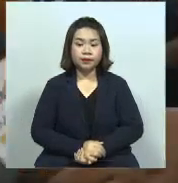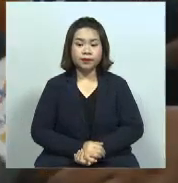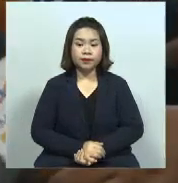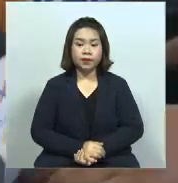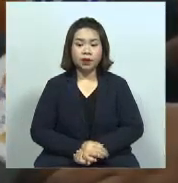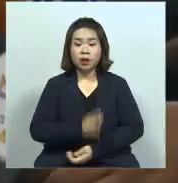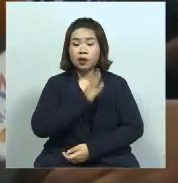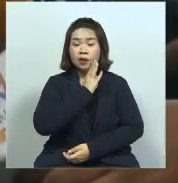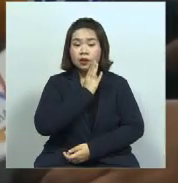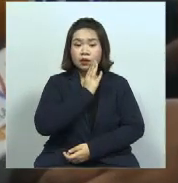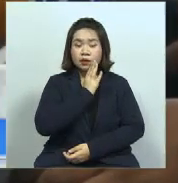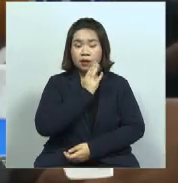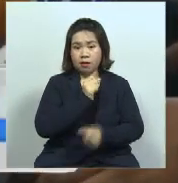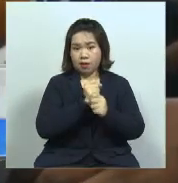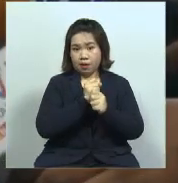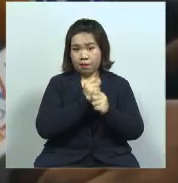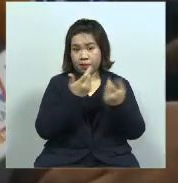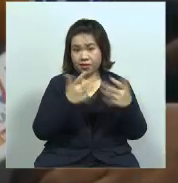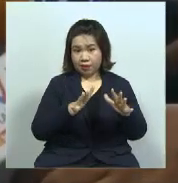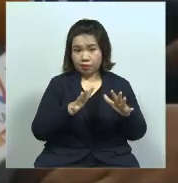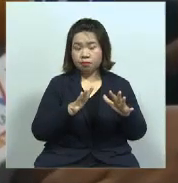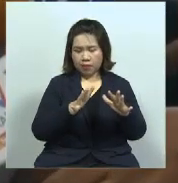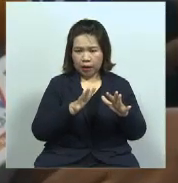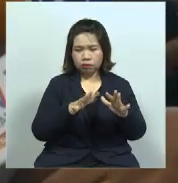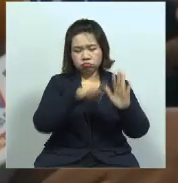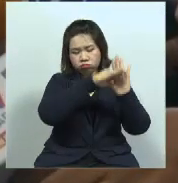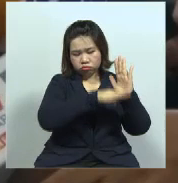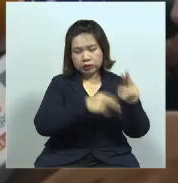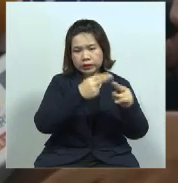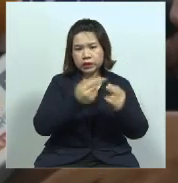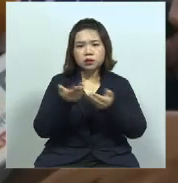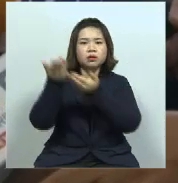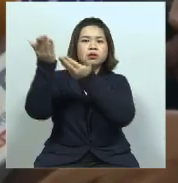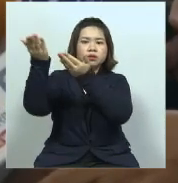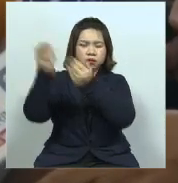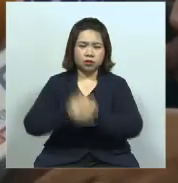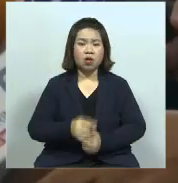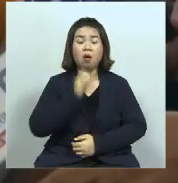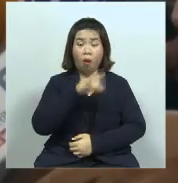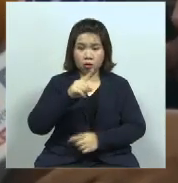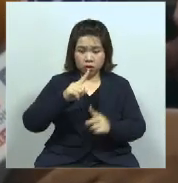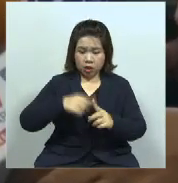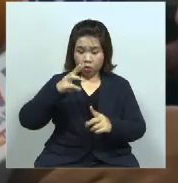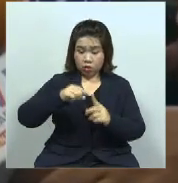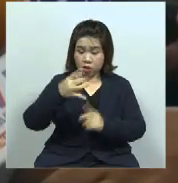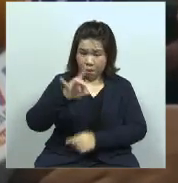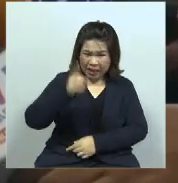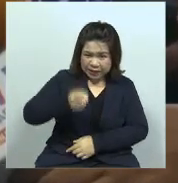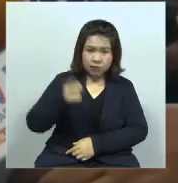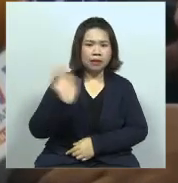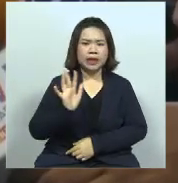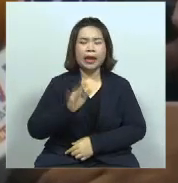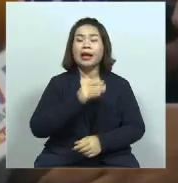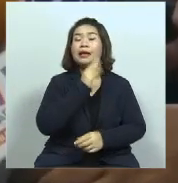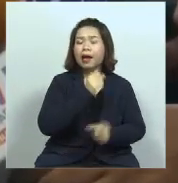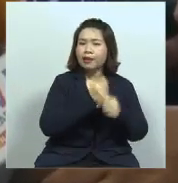ากว่าเสร็จแล้วก็นำขึ้นทูลเกล้าได้ผมไม่ได้บอกว่า18จะทูลเกล้านะฮะคิดว่าเสร็จก็เสร็จไม่เ